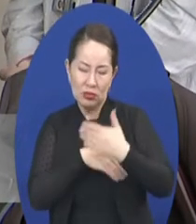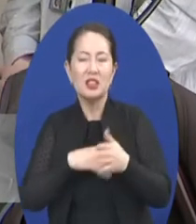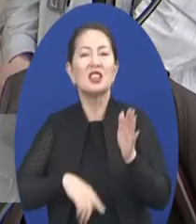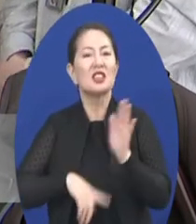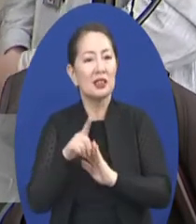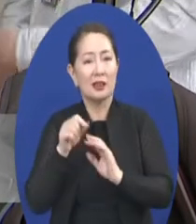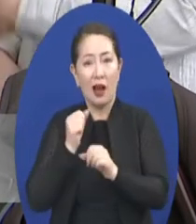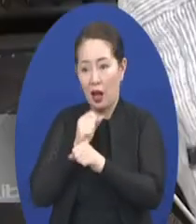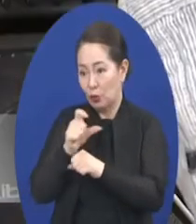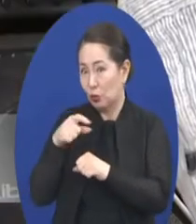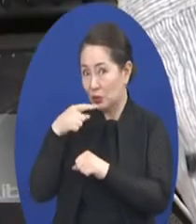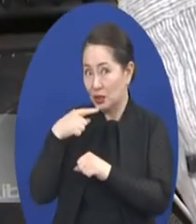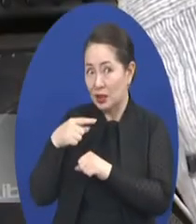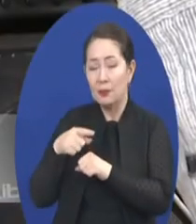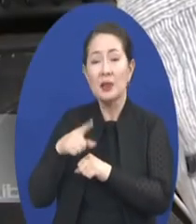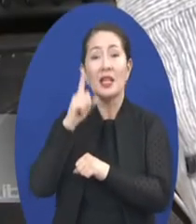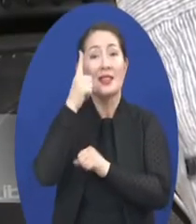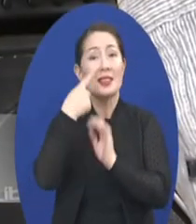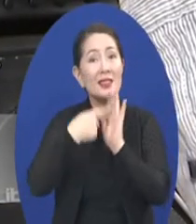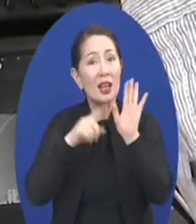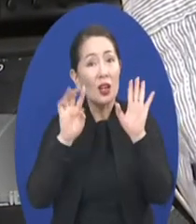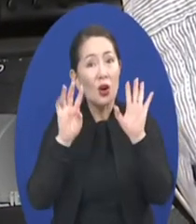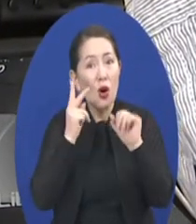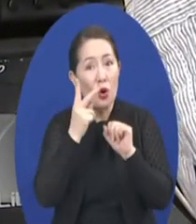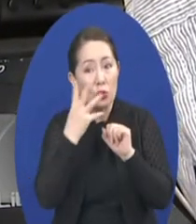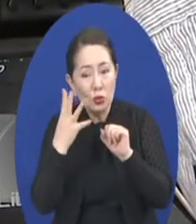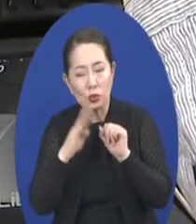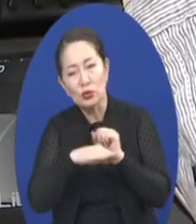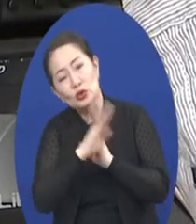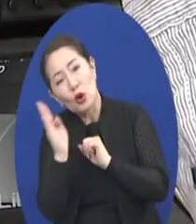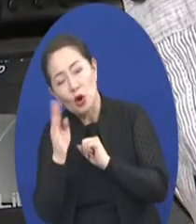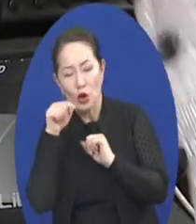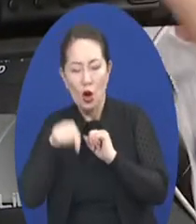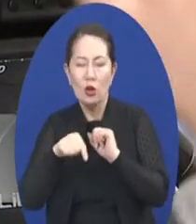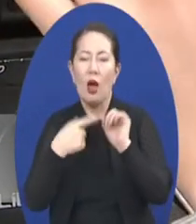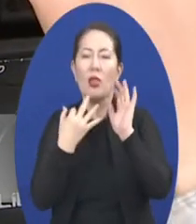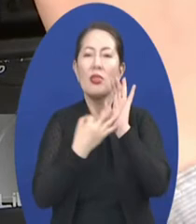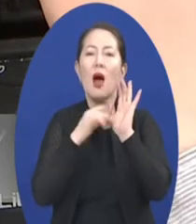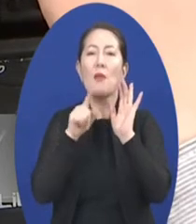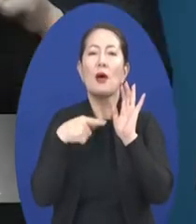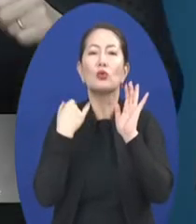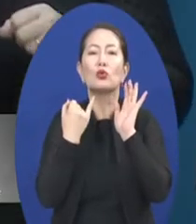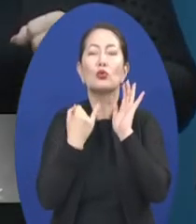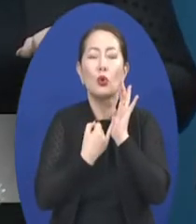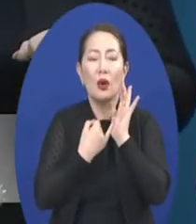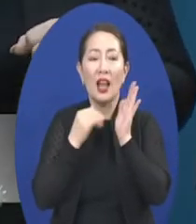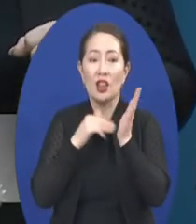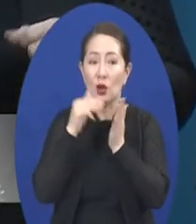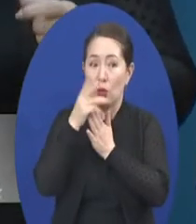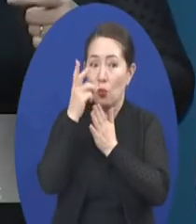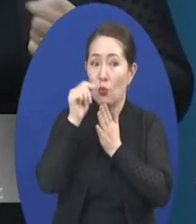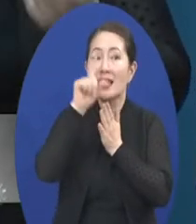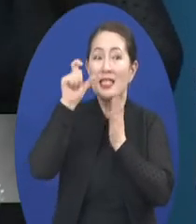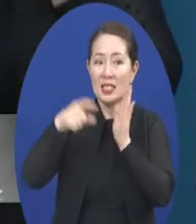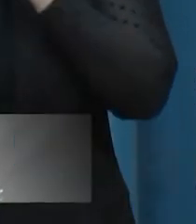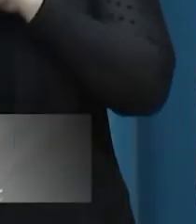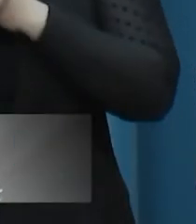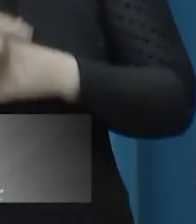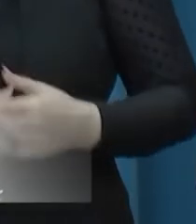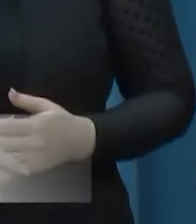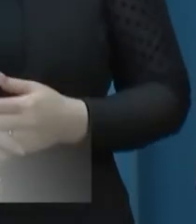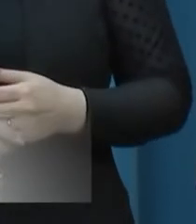гэж албаныхан хэлж байна. 1-р сарын 24-нээс хойш өдрөг хүртэл 8.6 тэрбум төгрөгийн зээлийн эргэн төлөлт